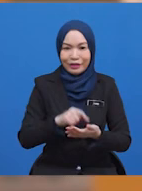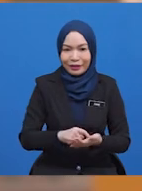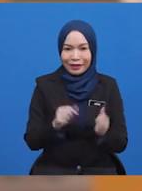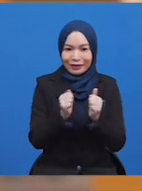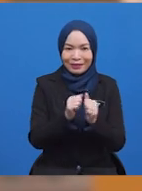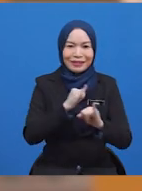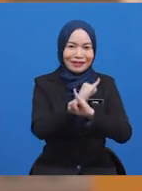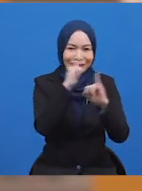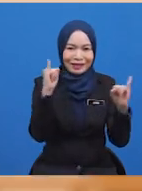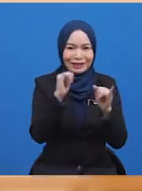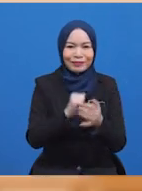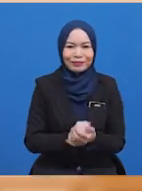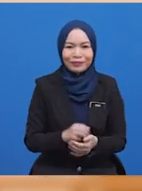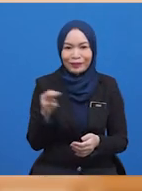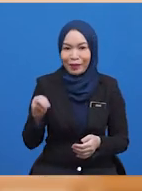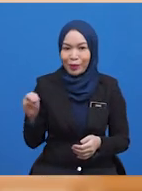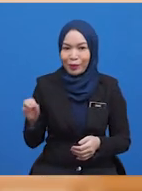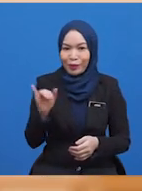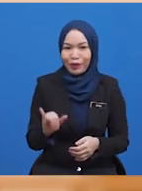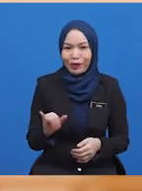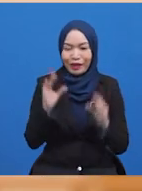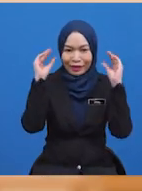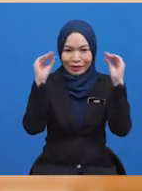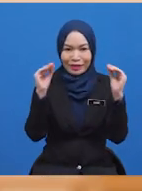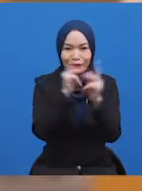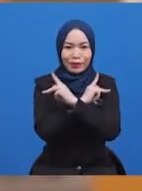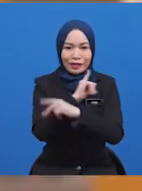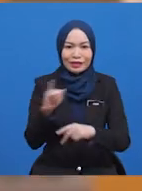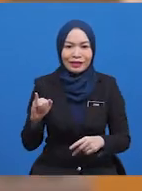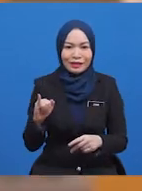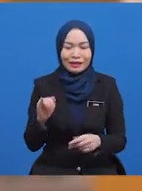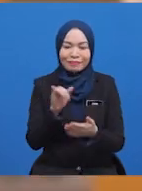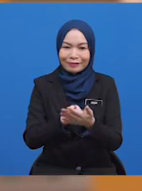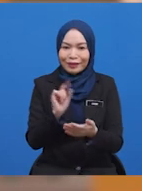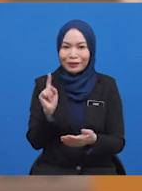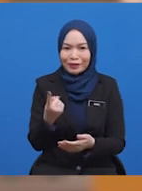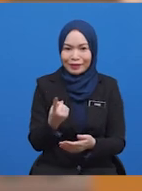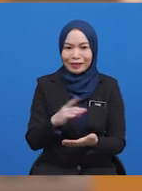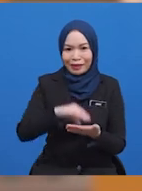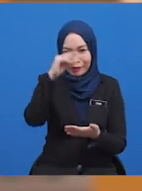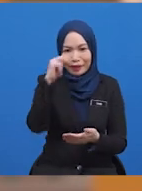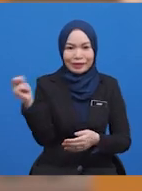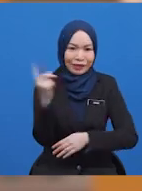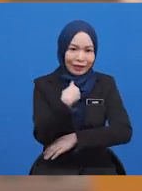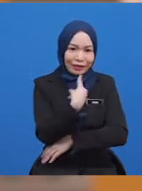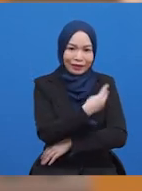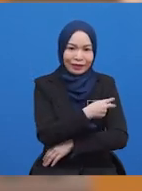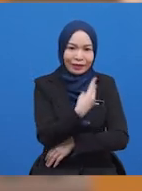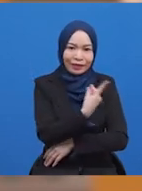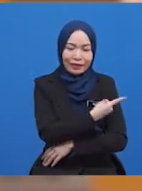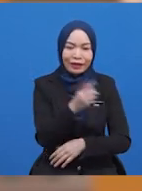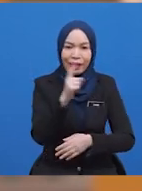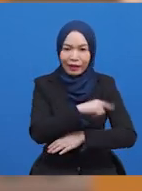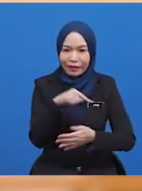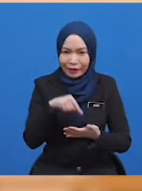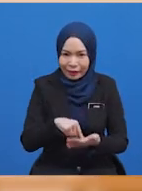hari ini dengan jelas murid-murid yang ceguk asihi sekian saja sesi pembelajaran kita pada